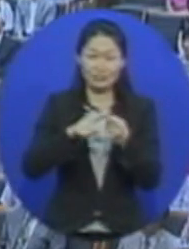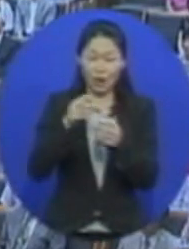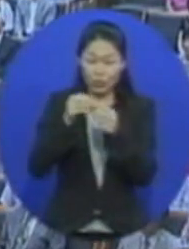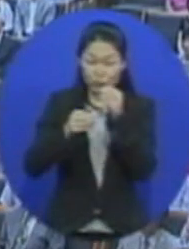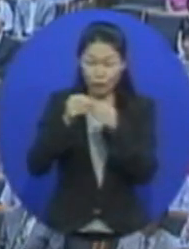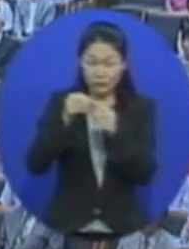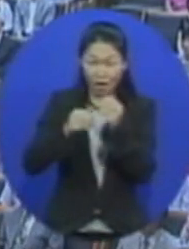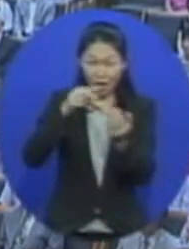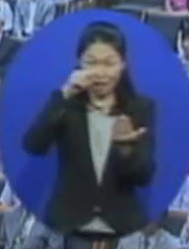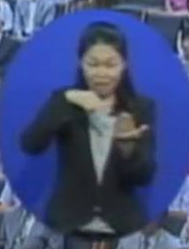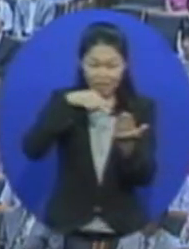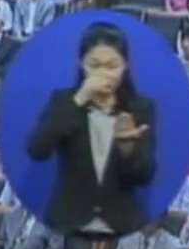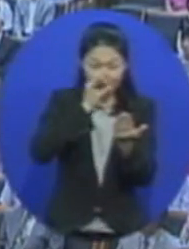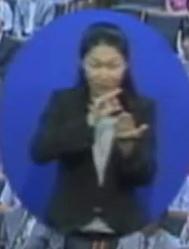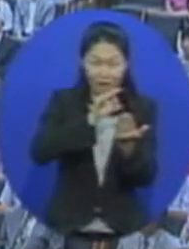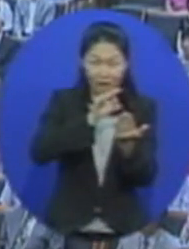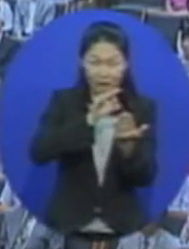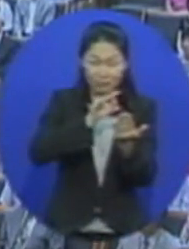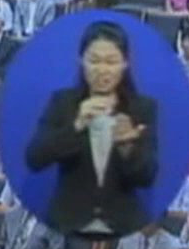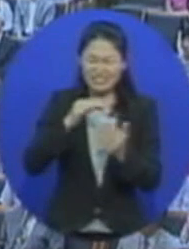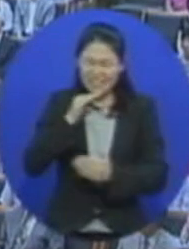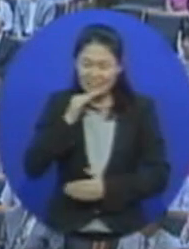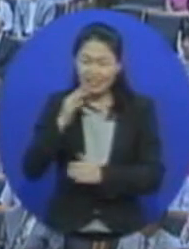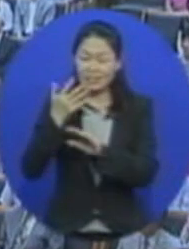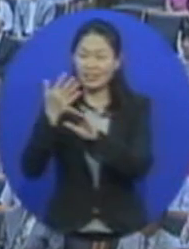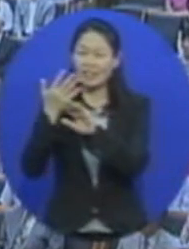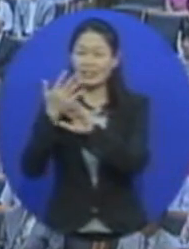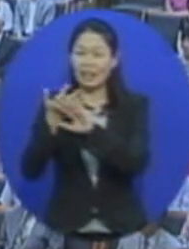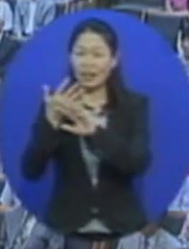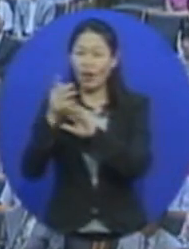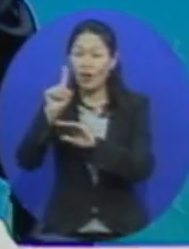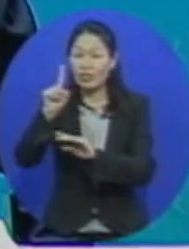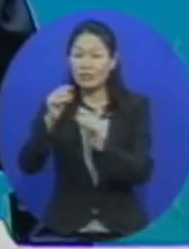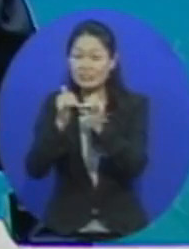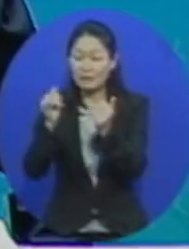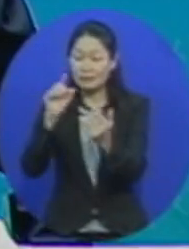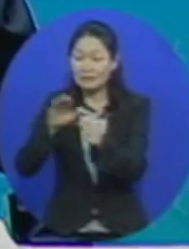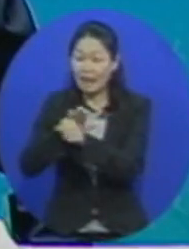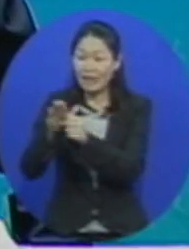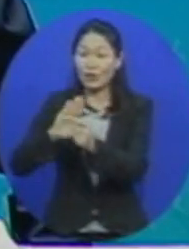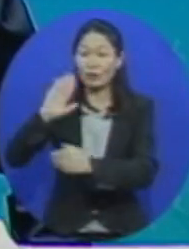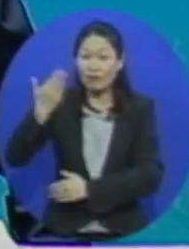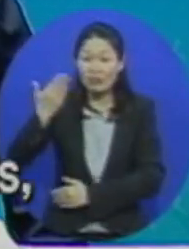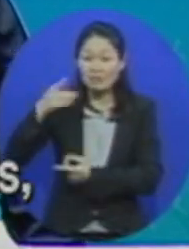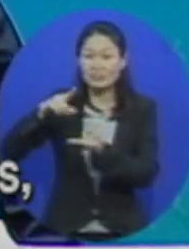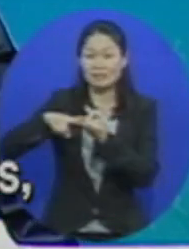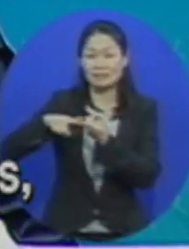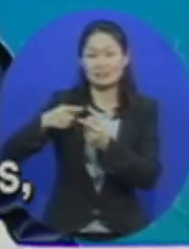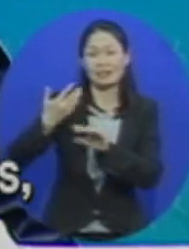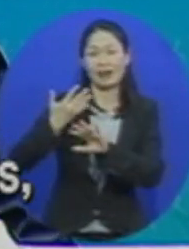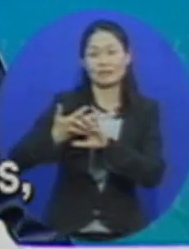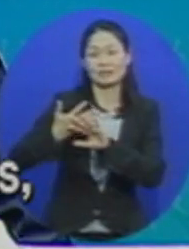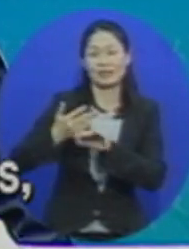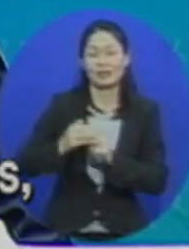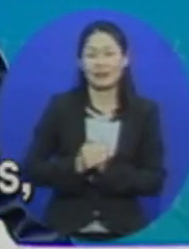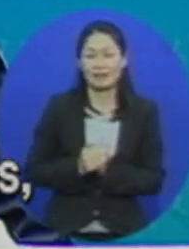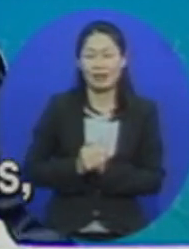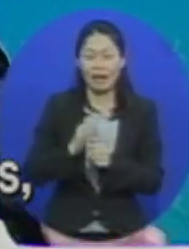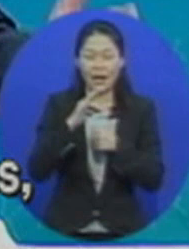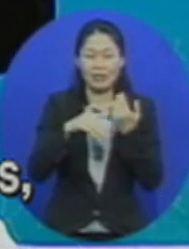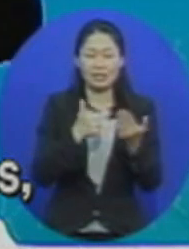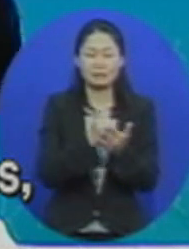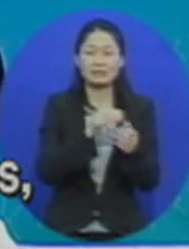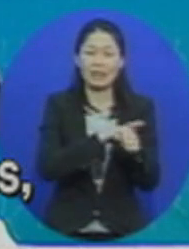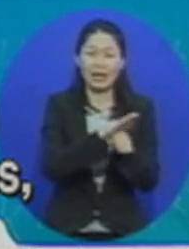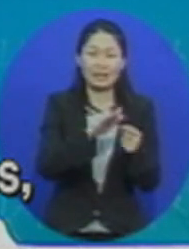읽은거 하고 실제로 어떤 사람을 사랑하게 된거 하고는 너무너무 다른 거죠 하나님의 사랑에 대해서